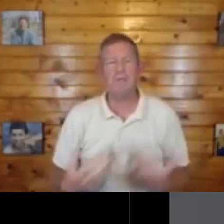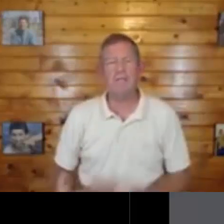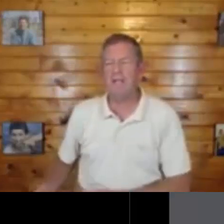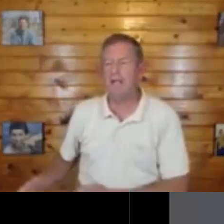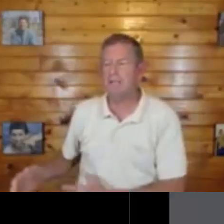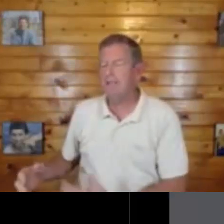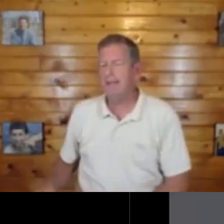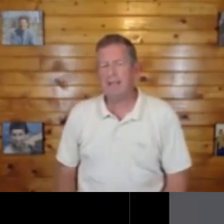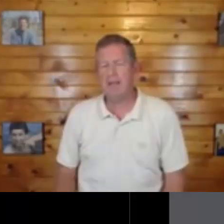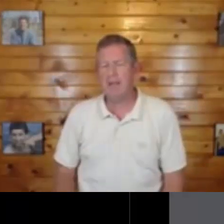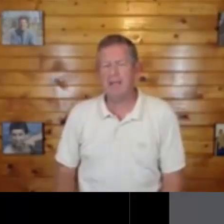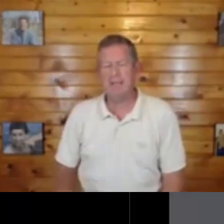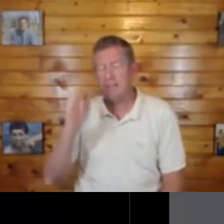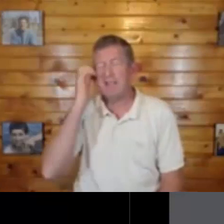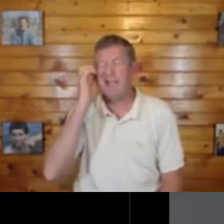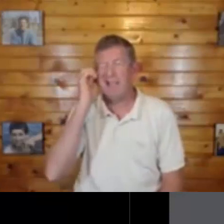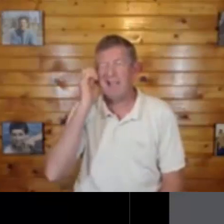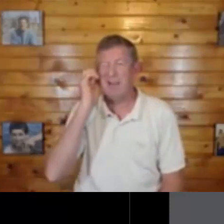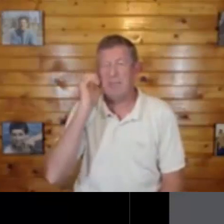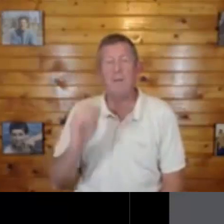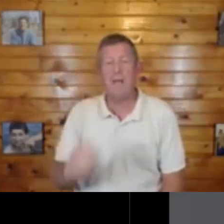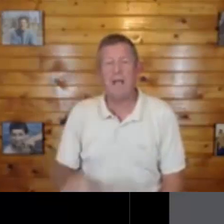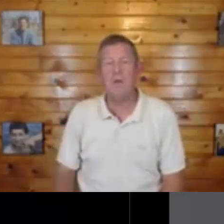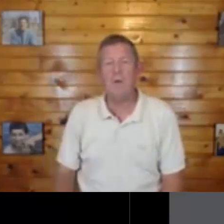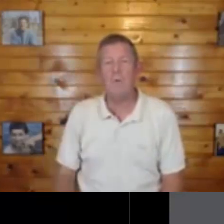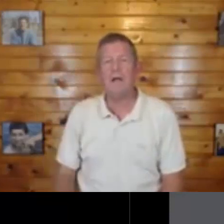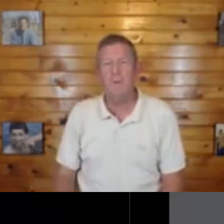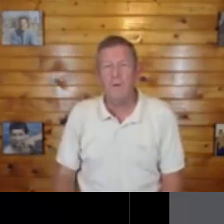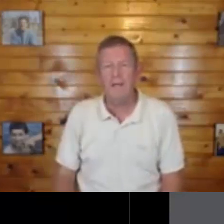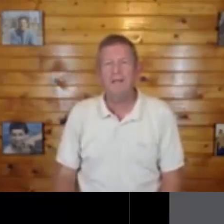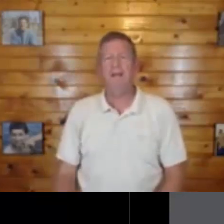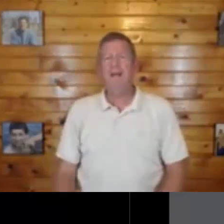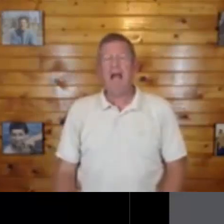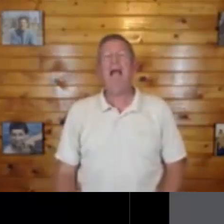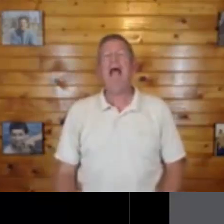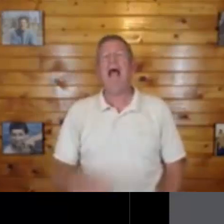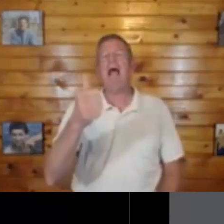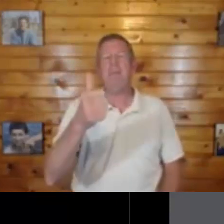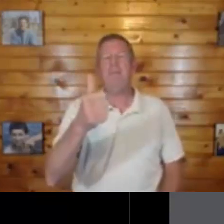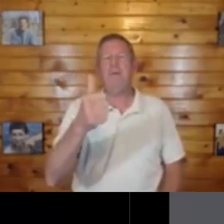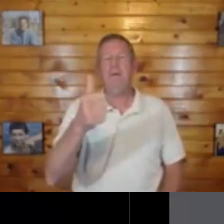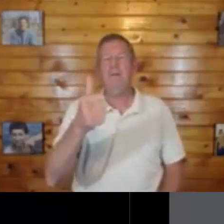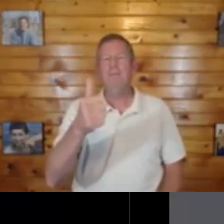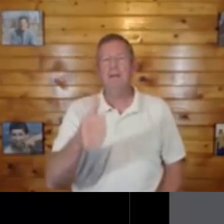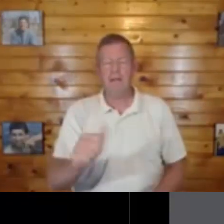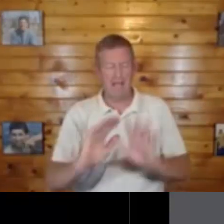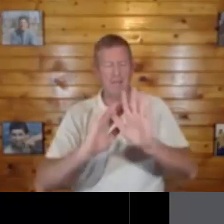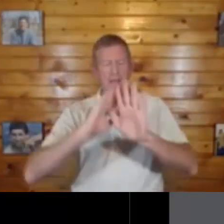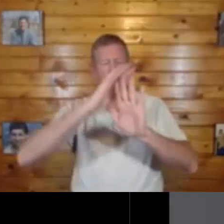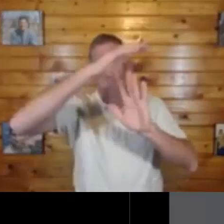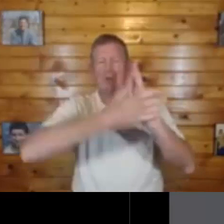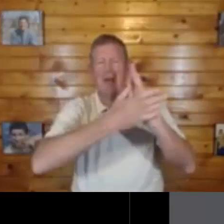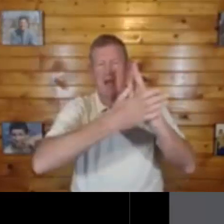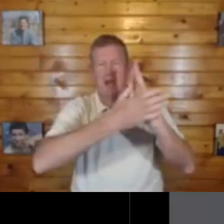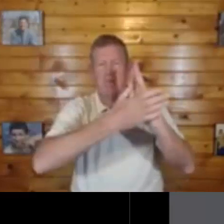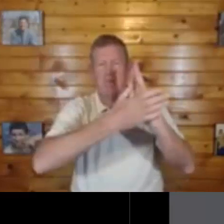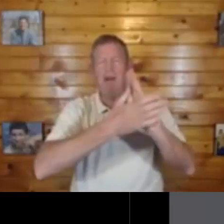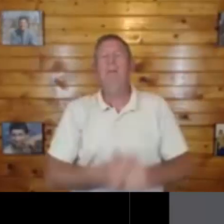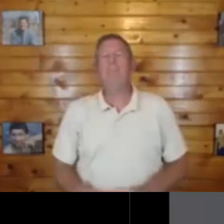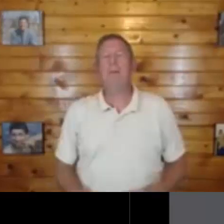frijoles, tortillas, ¿qué más? Pico de gallo, guacamole. Elle aime